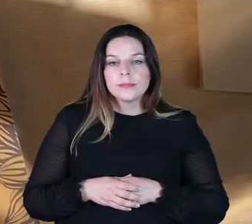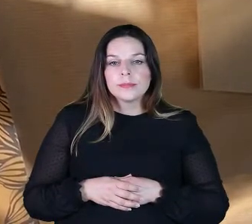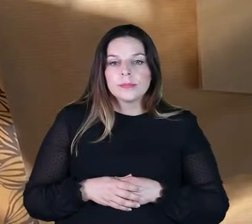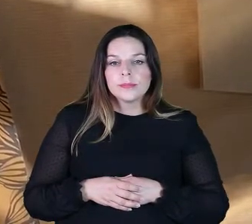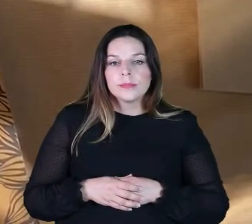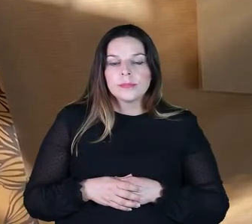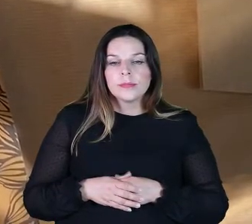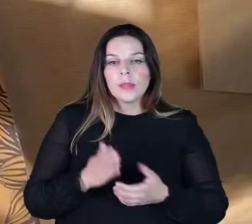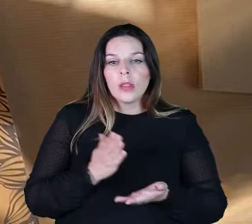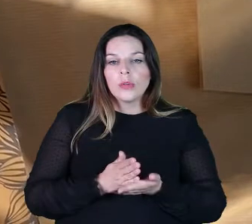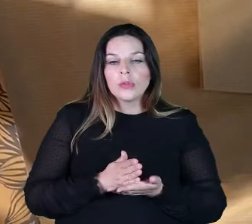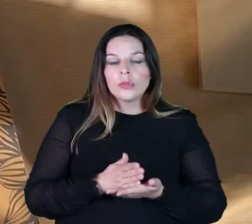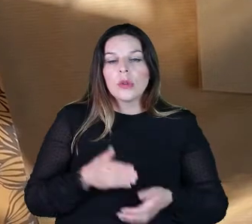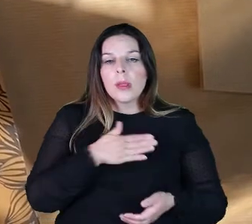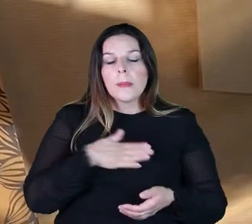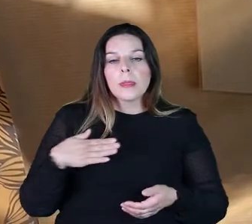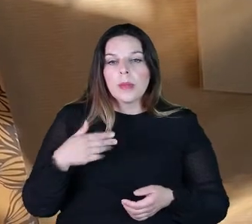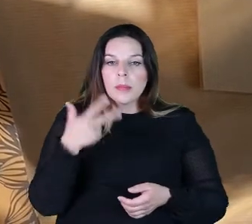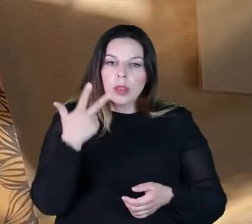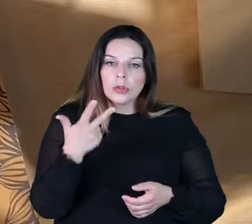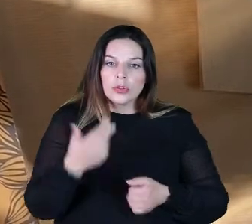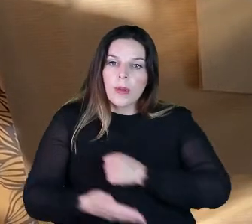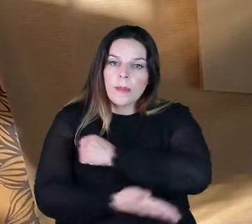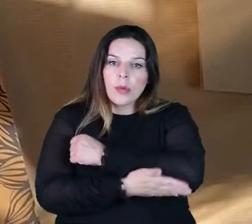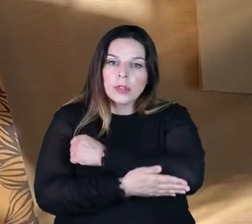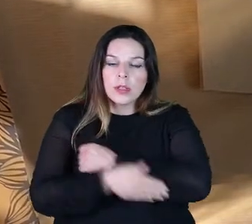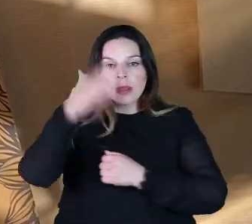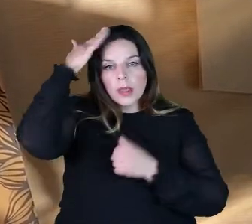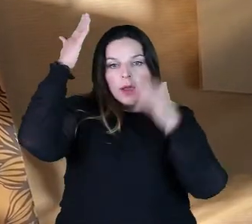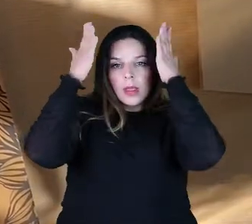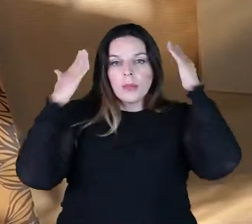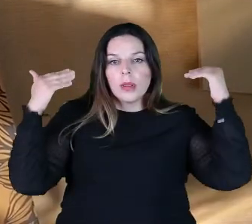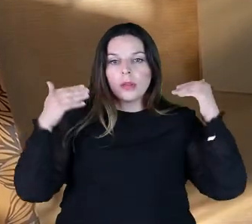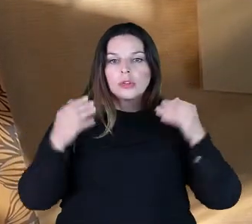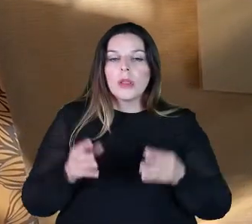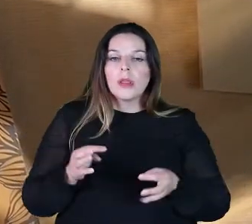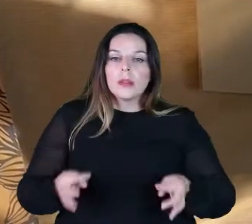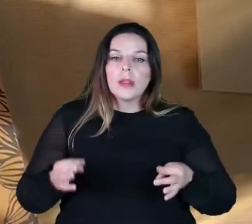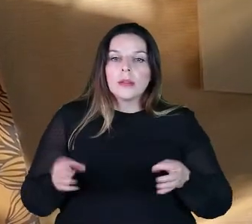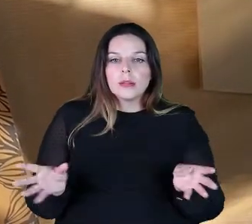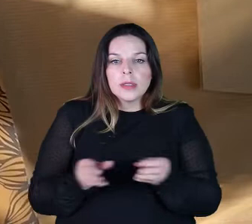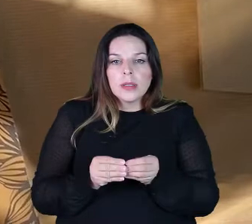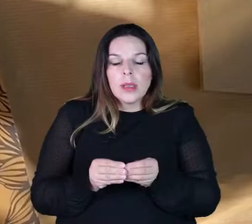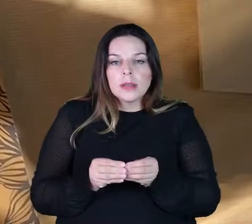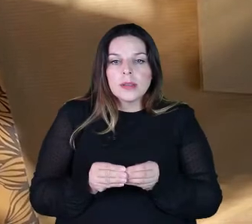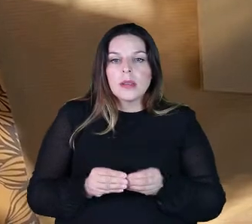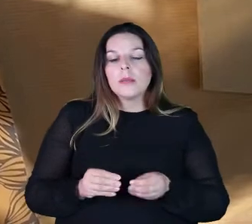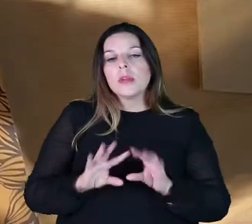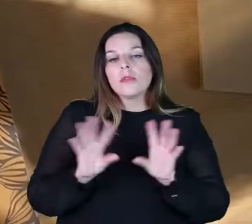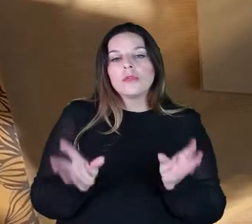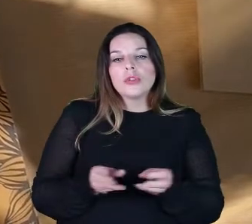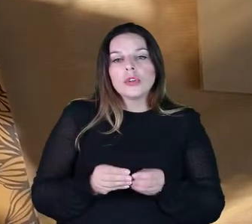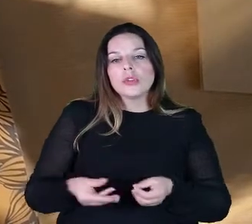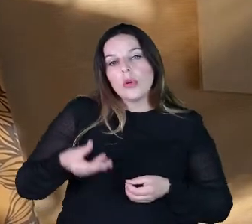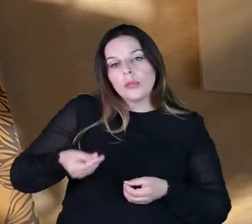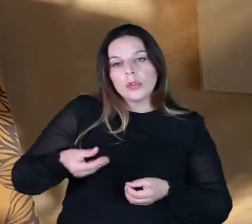już trzy główne elementy kapelusza. Pozostaje nam skleić to, połączyć wszystko